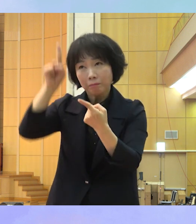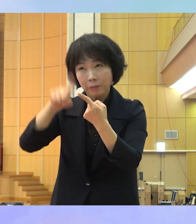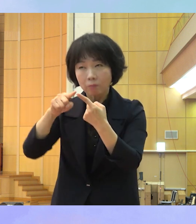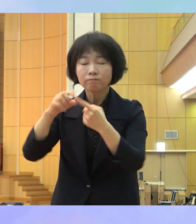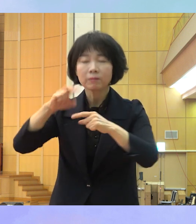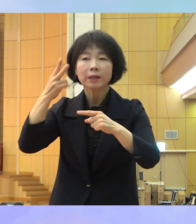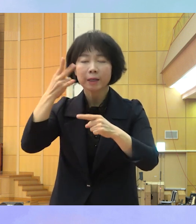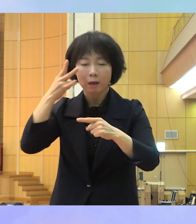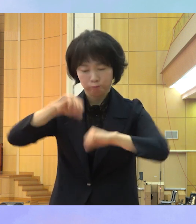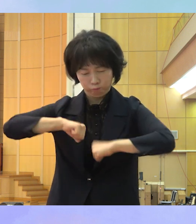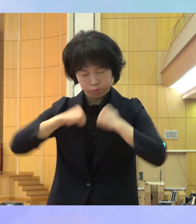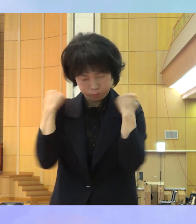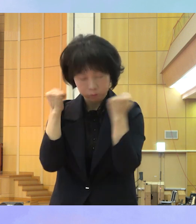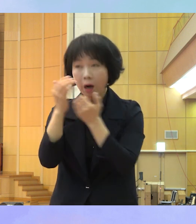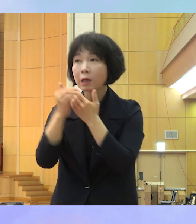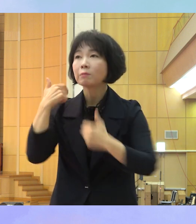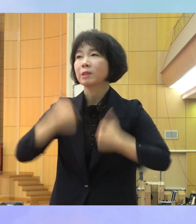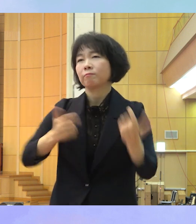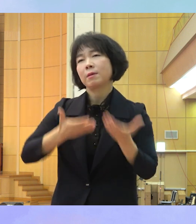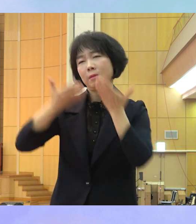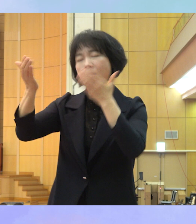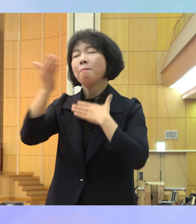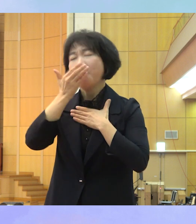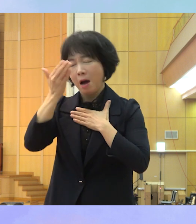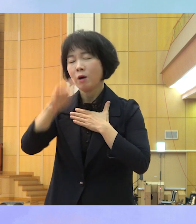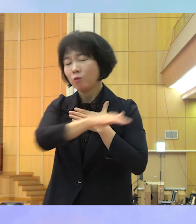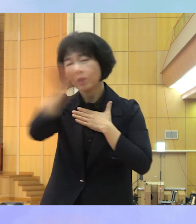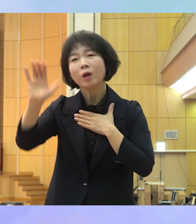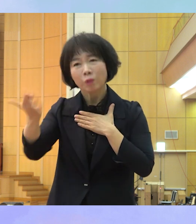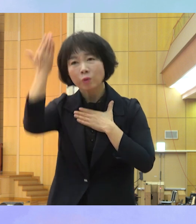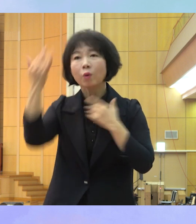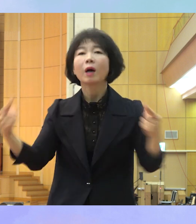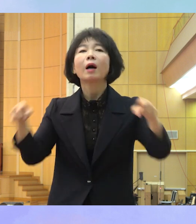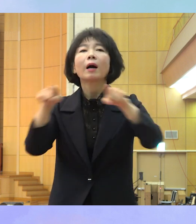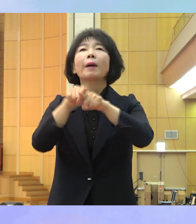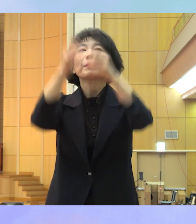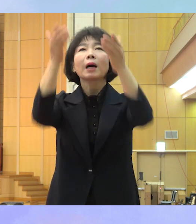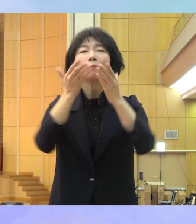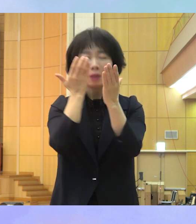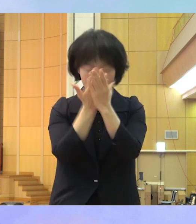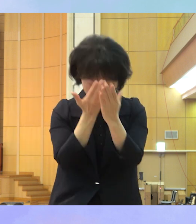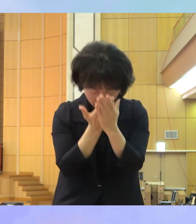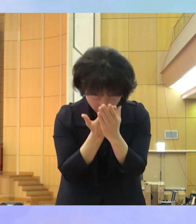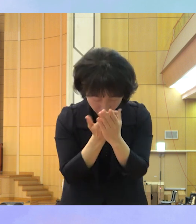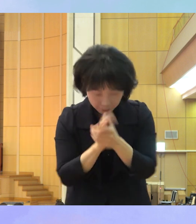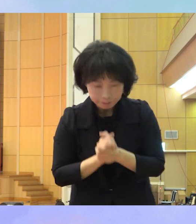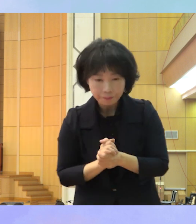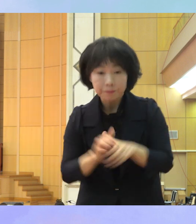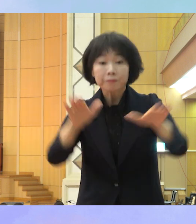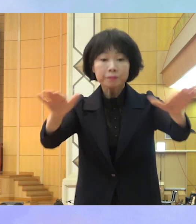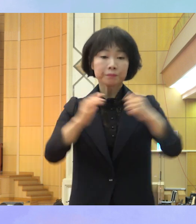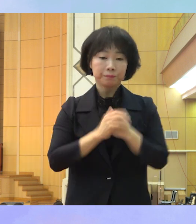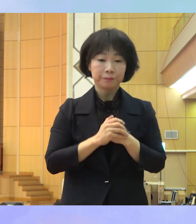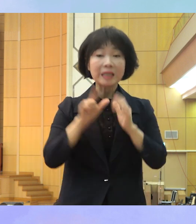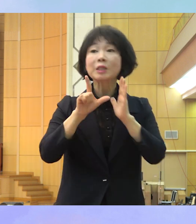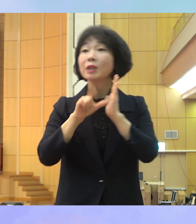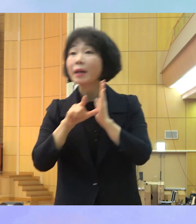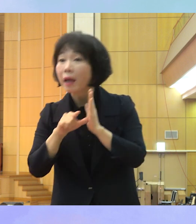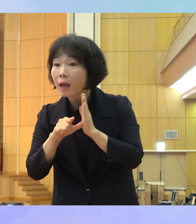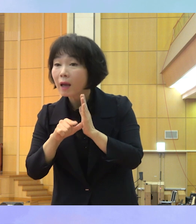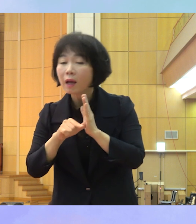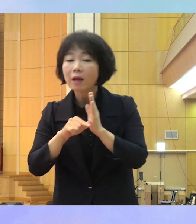순종해 하나님을 기쁘게 해드릴 수 있는 저희들이 되도록 함께하여 주시옵소서. 아버지 하나님, 이